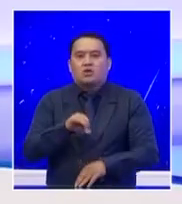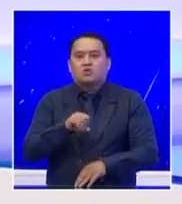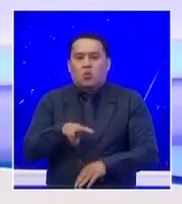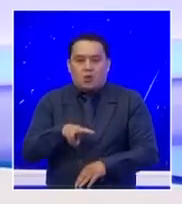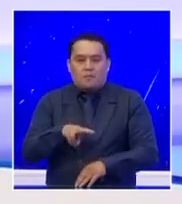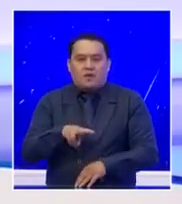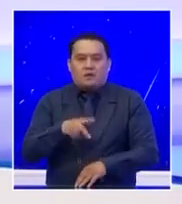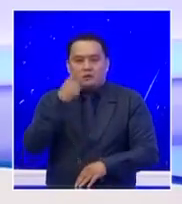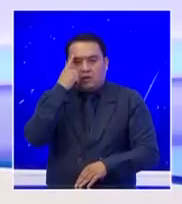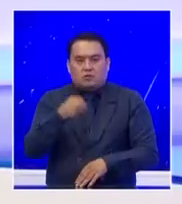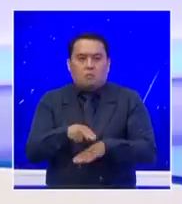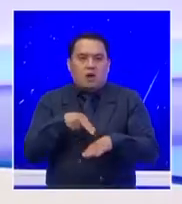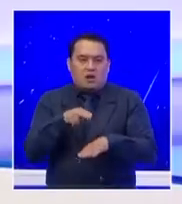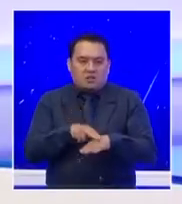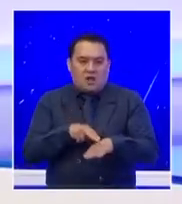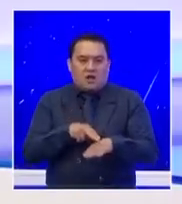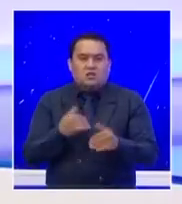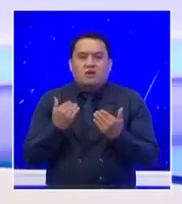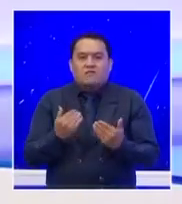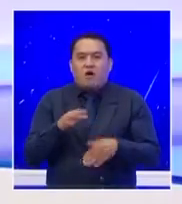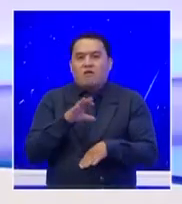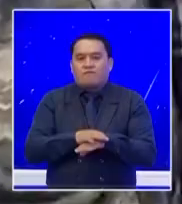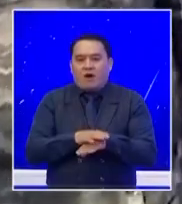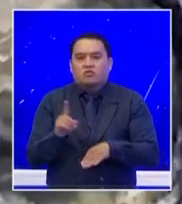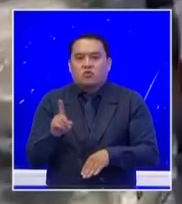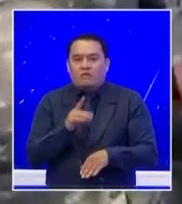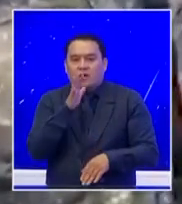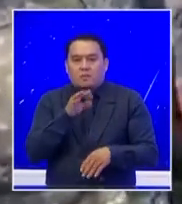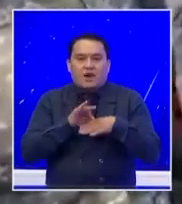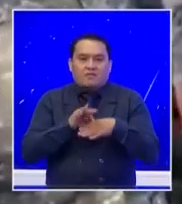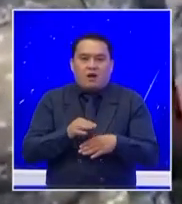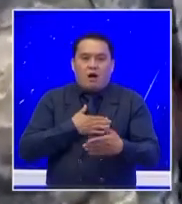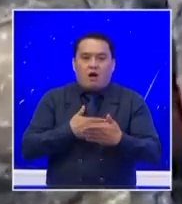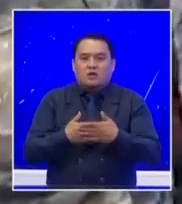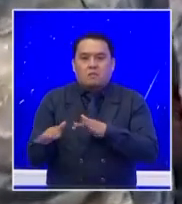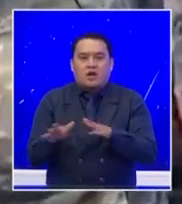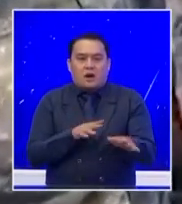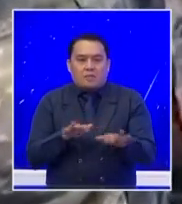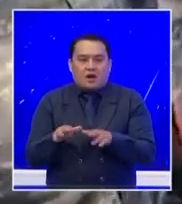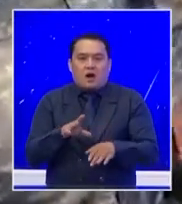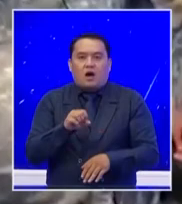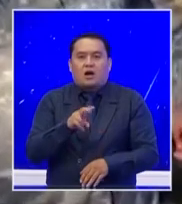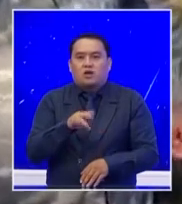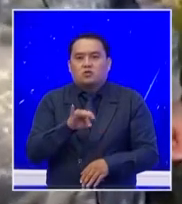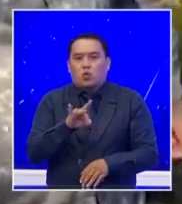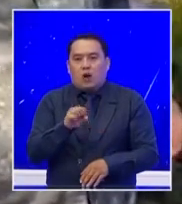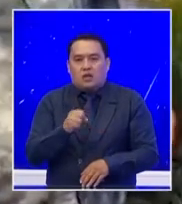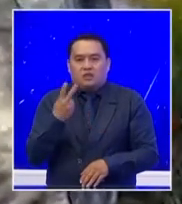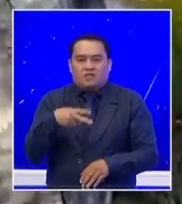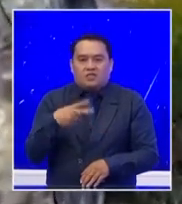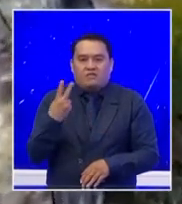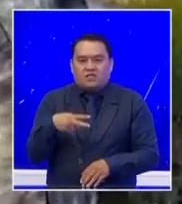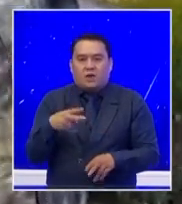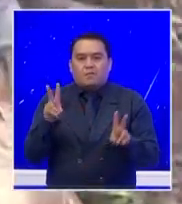Меркенского района, сообщает полиция КЗ. Данный факт выявлен во время проведения оперативно-профилактического мероприятия